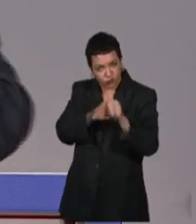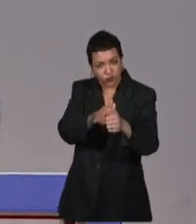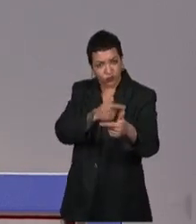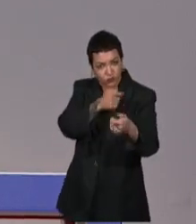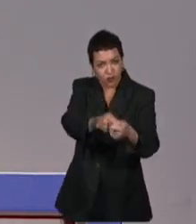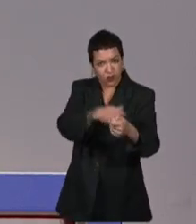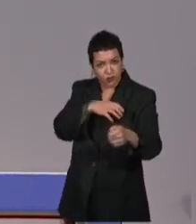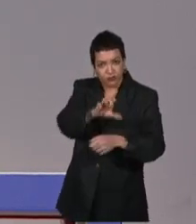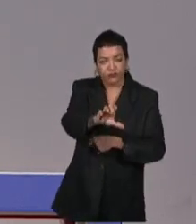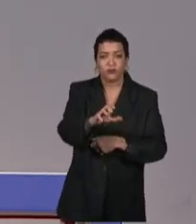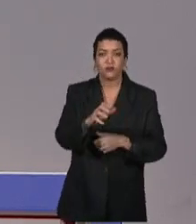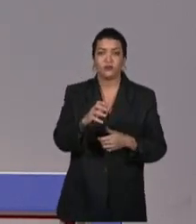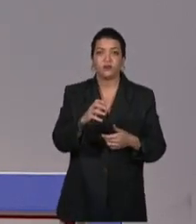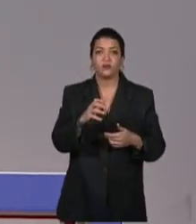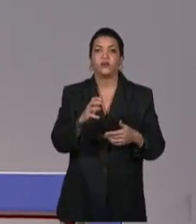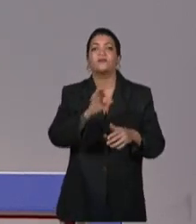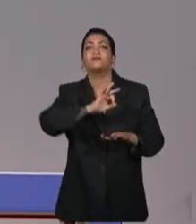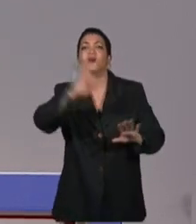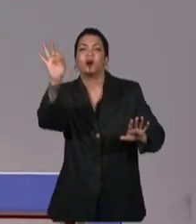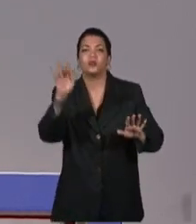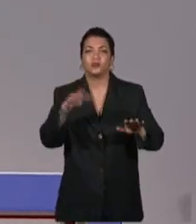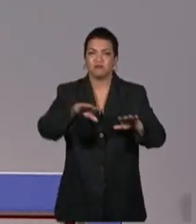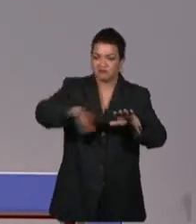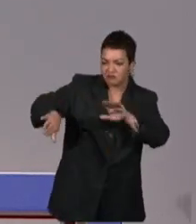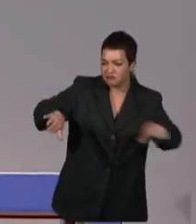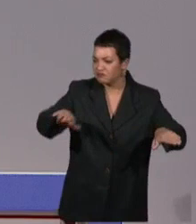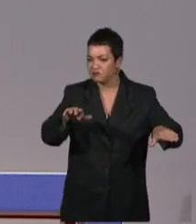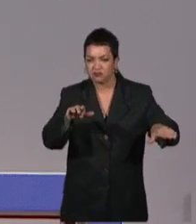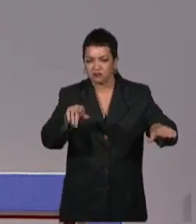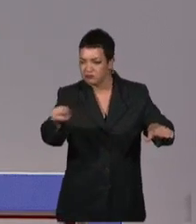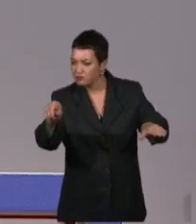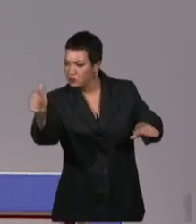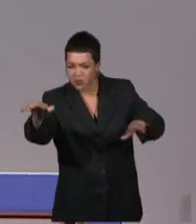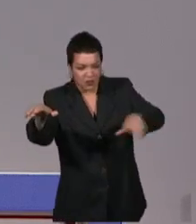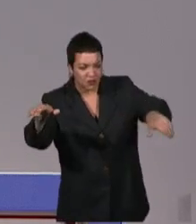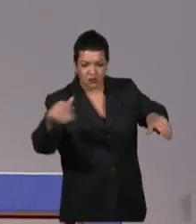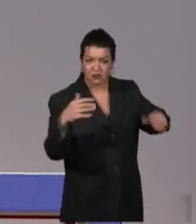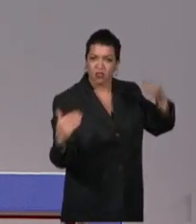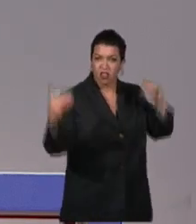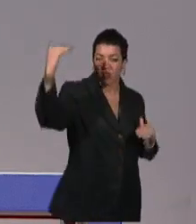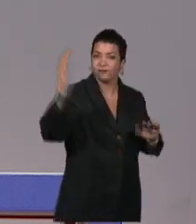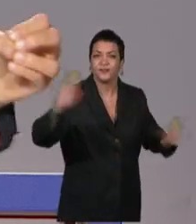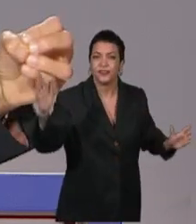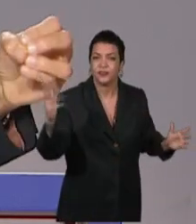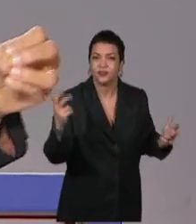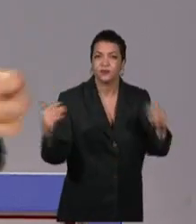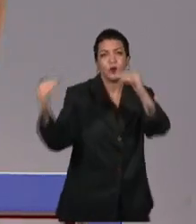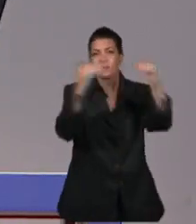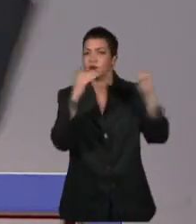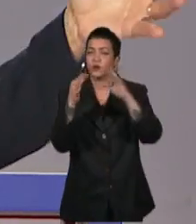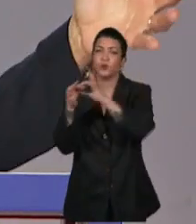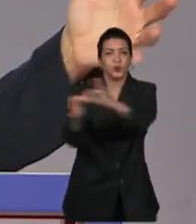Une France qui ne sépare plus les premiers de cordée des travailleurs de première ligne. Tous